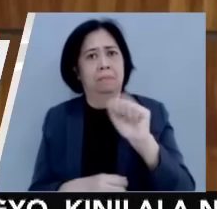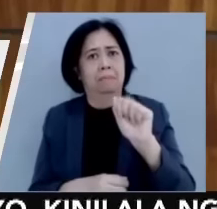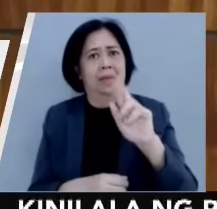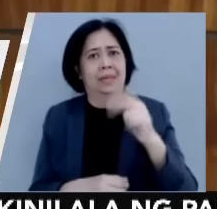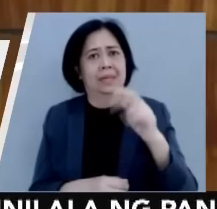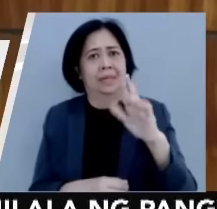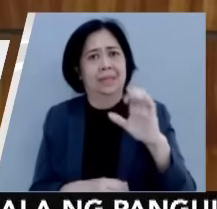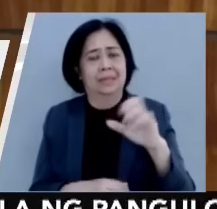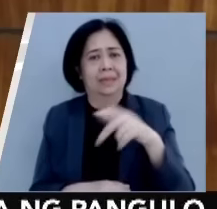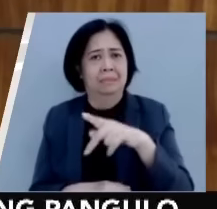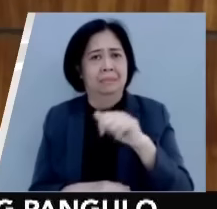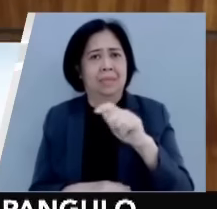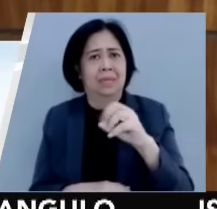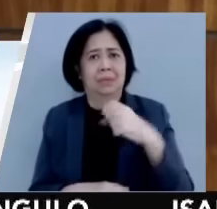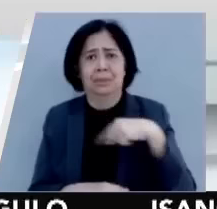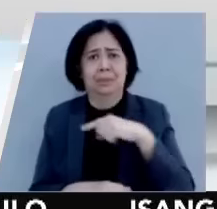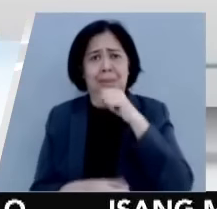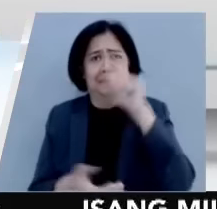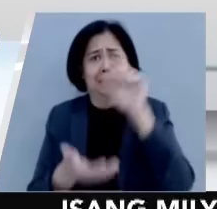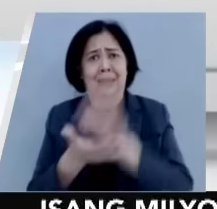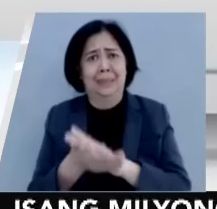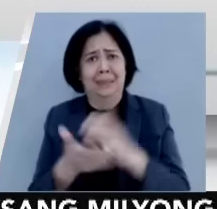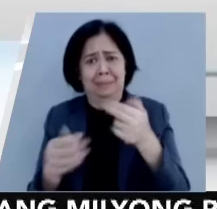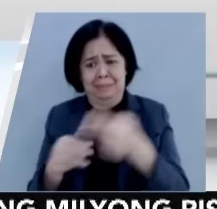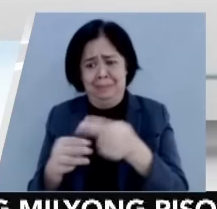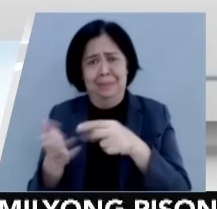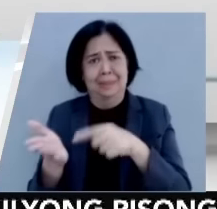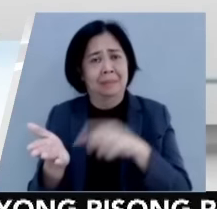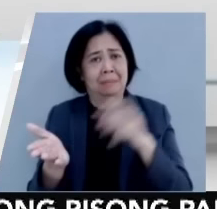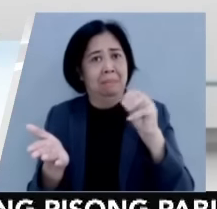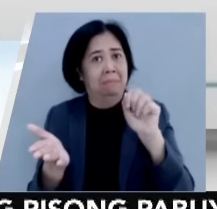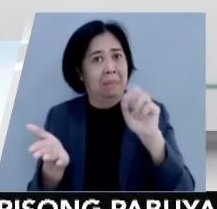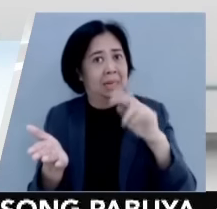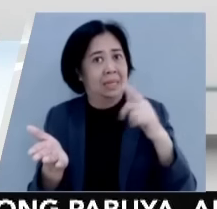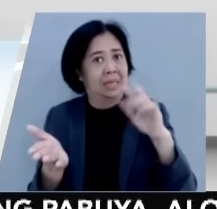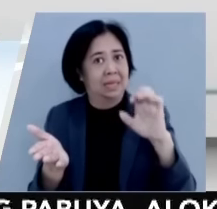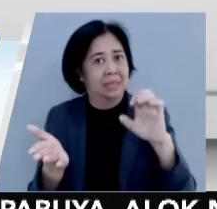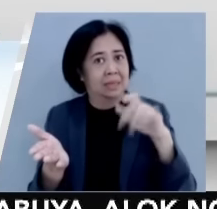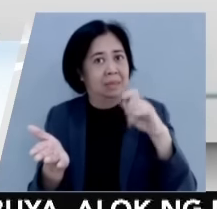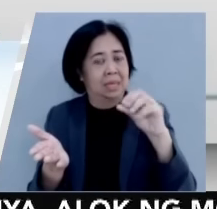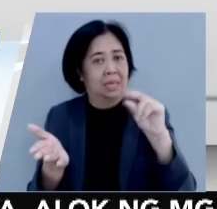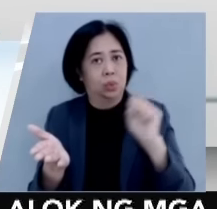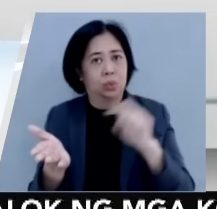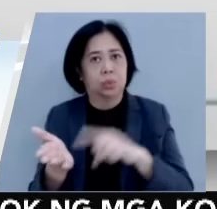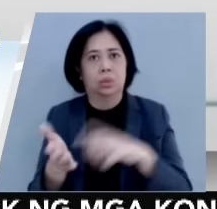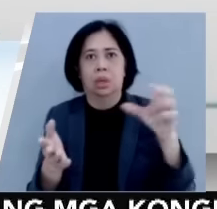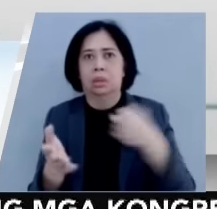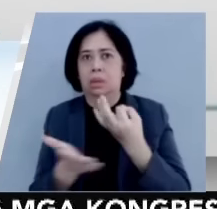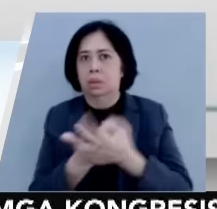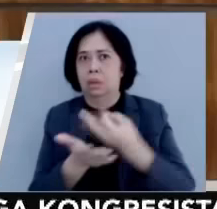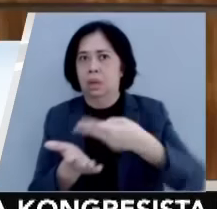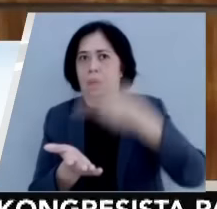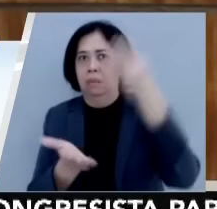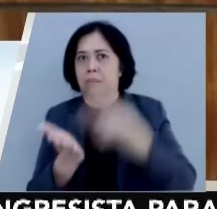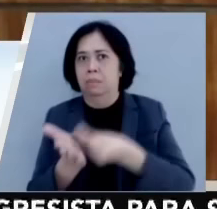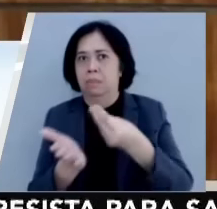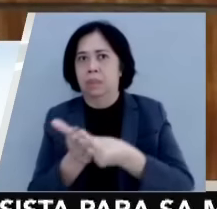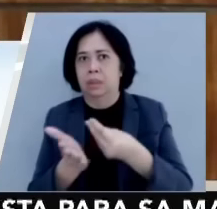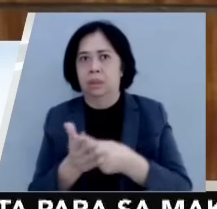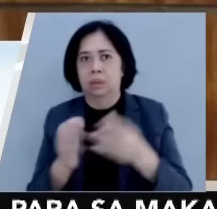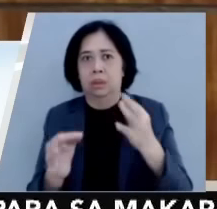kami naniniwala na totoong may Mary Grace Piatos. Si Mary Grace Piatos kasi yung may pinakamalaking nakuha dun eh. Pag wala si Mary Grace Piatos,